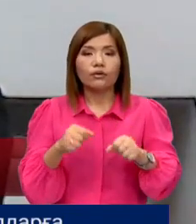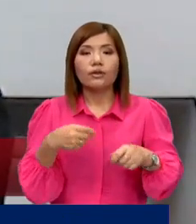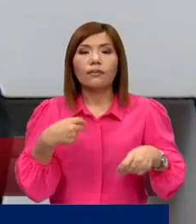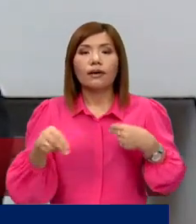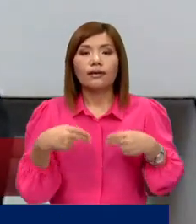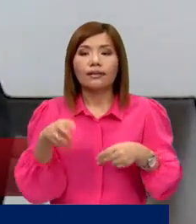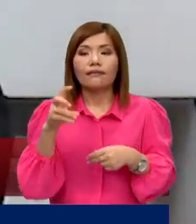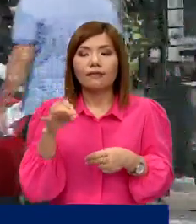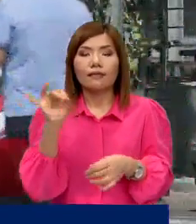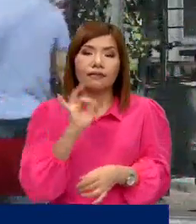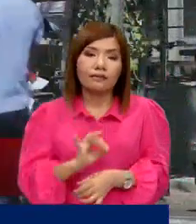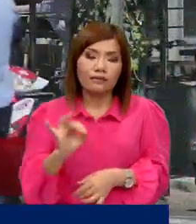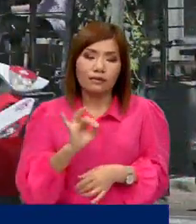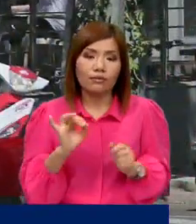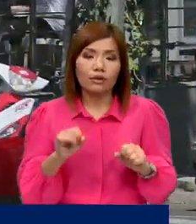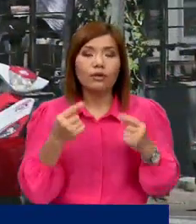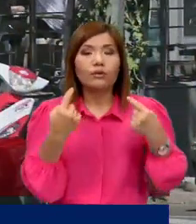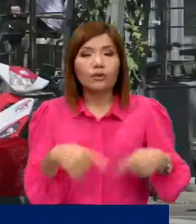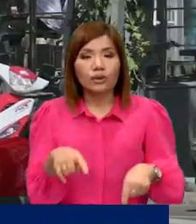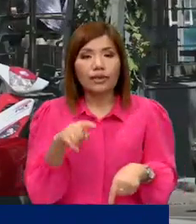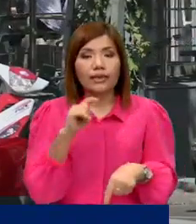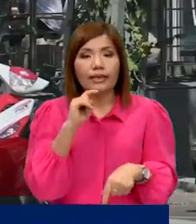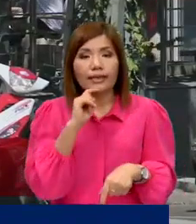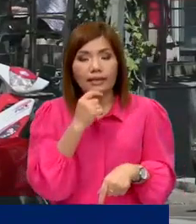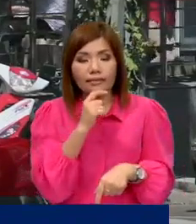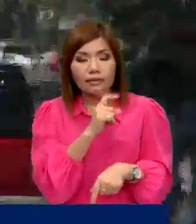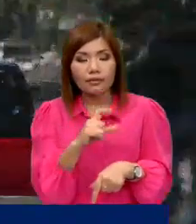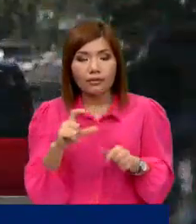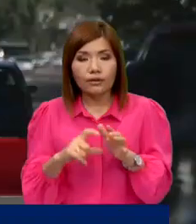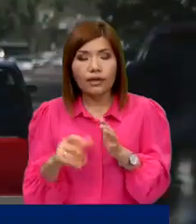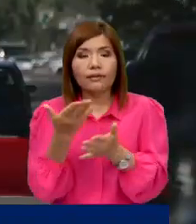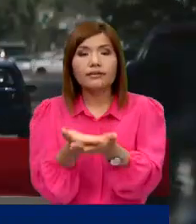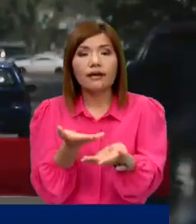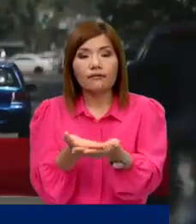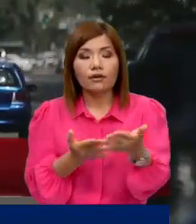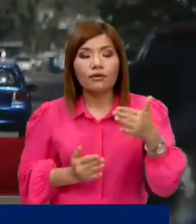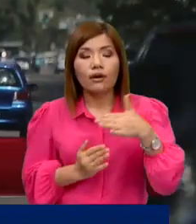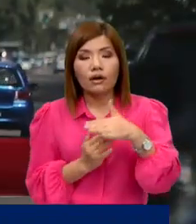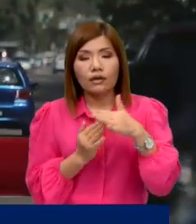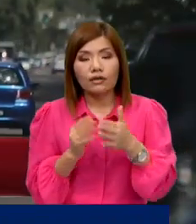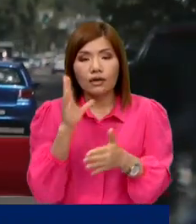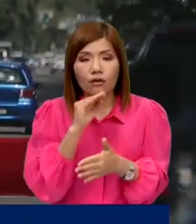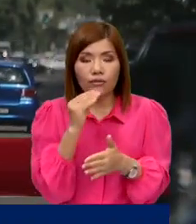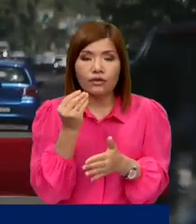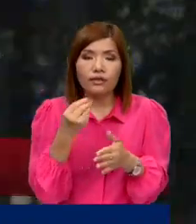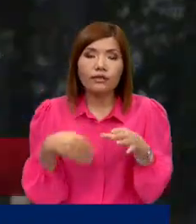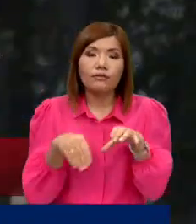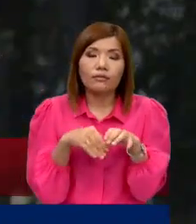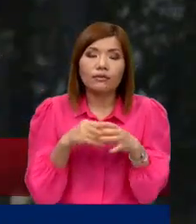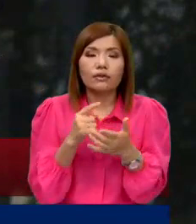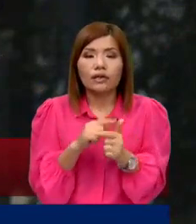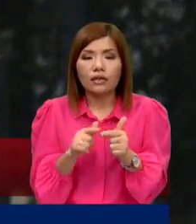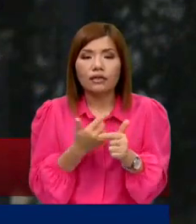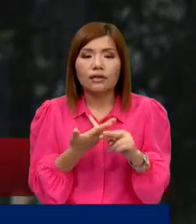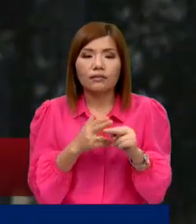какие-то дивидендные истории. Другие экономисты отмечают, что казахстанцы сегодня ограничены в возможностях инвестирования, в частности,